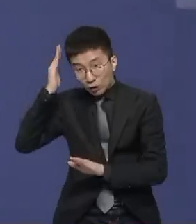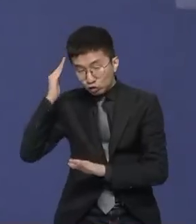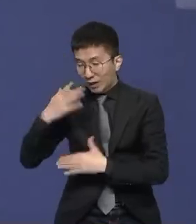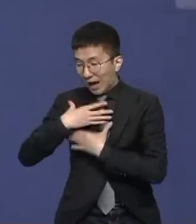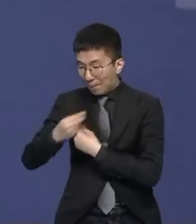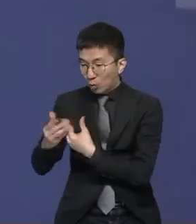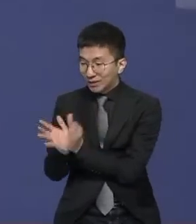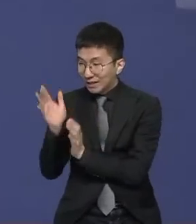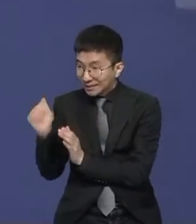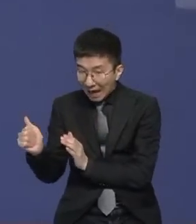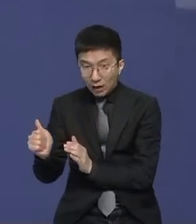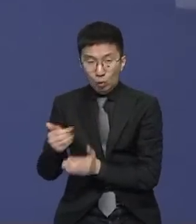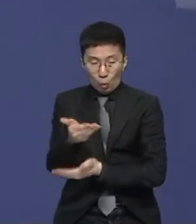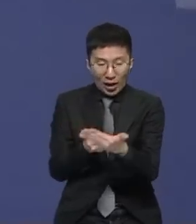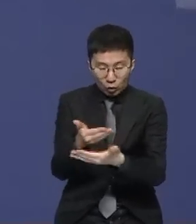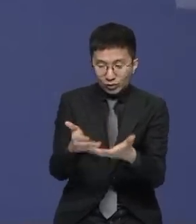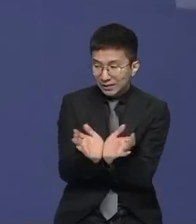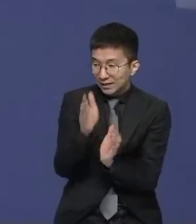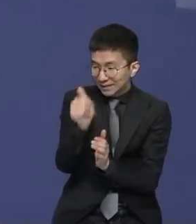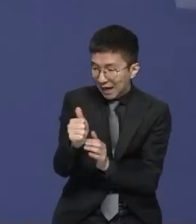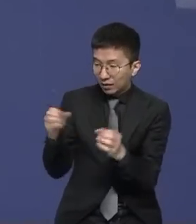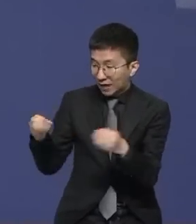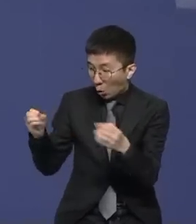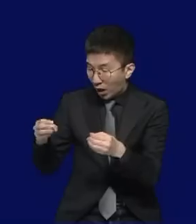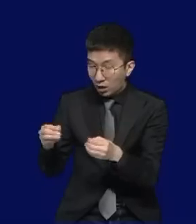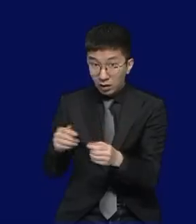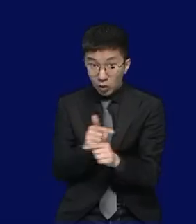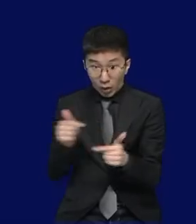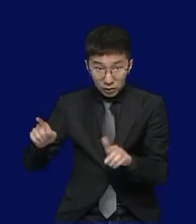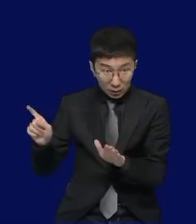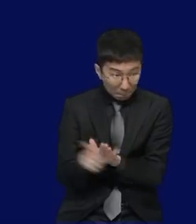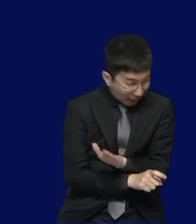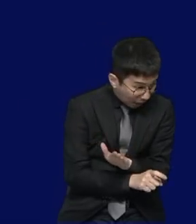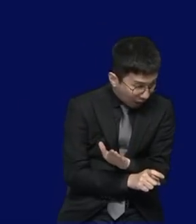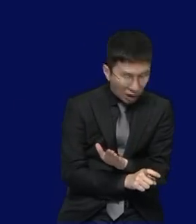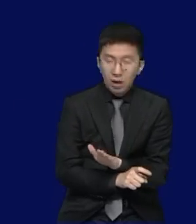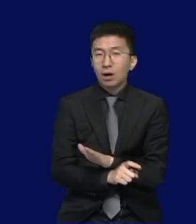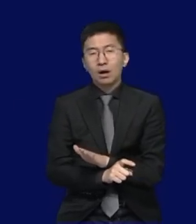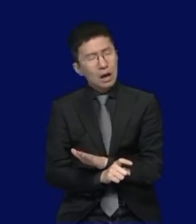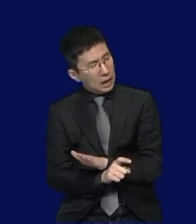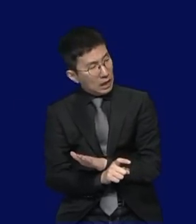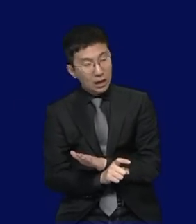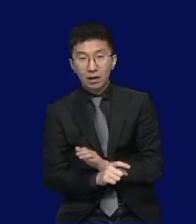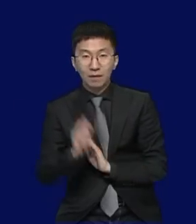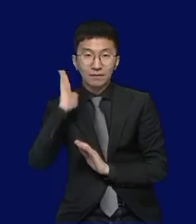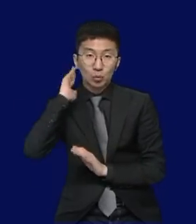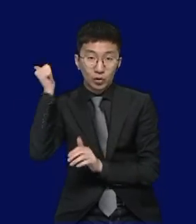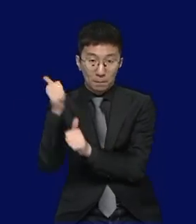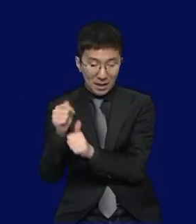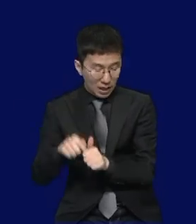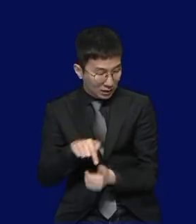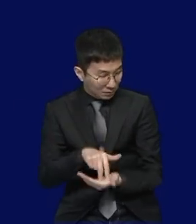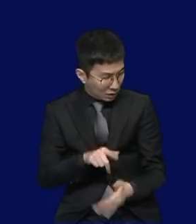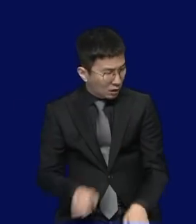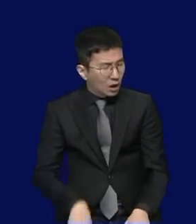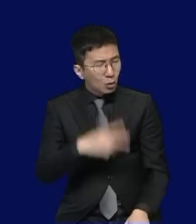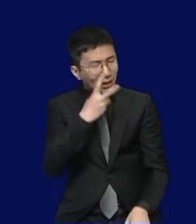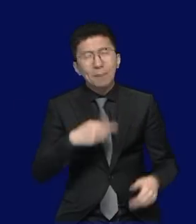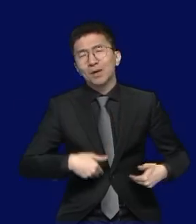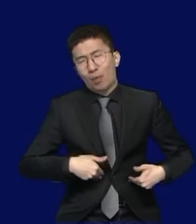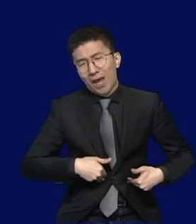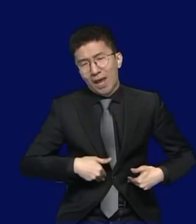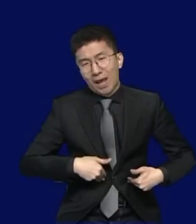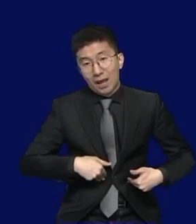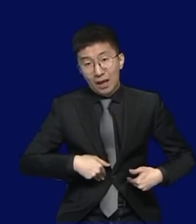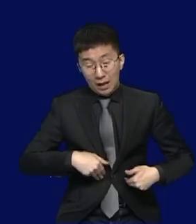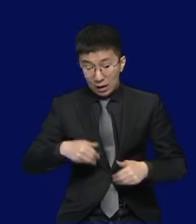대통령실이 추가로 입장을 내놨습니다 대통령실 관계자는 사실관계파악이 가장 우선이라며 상황 파악이 끝나면